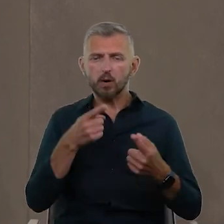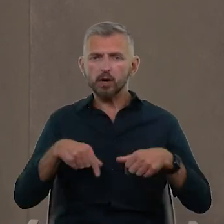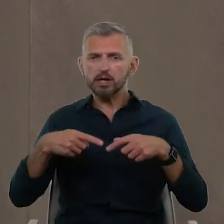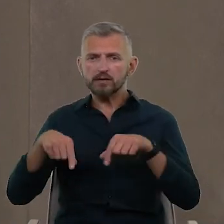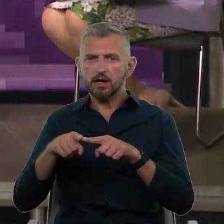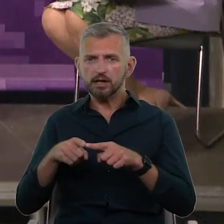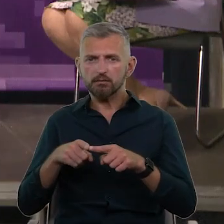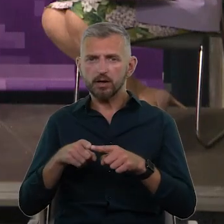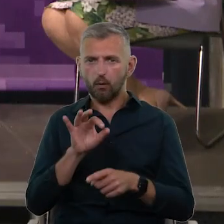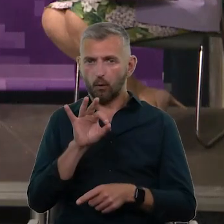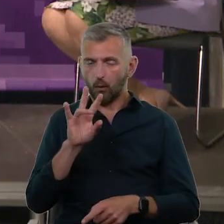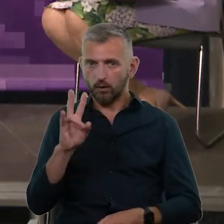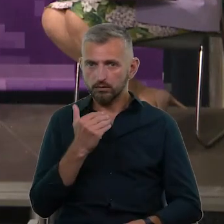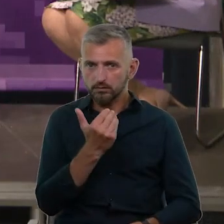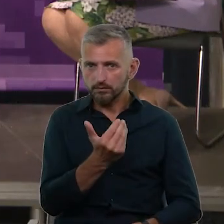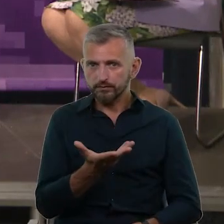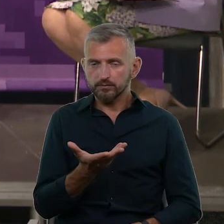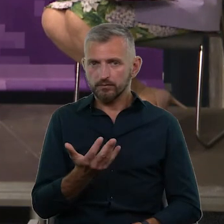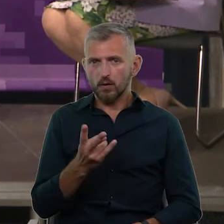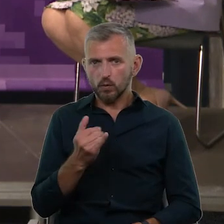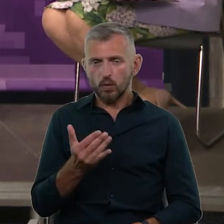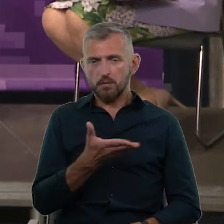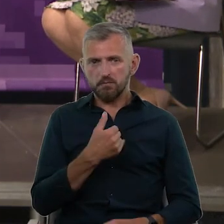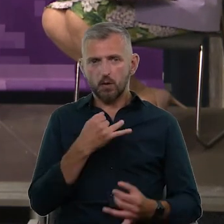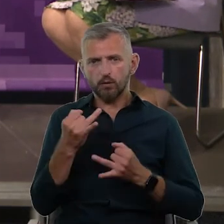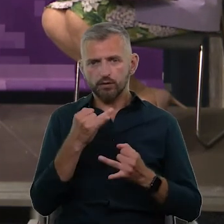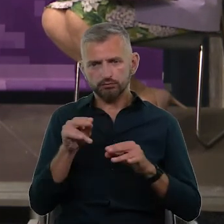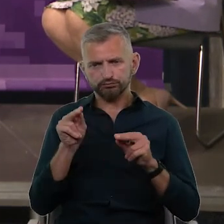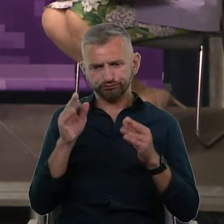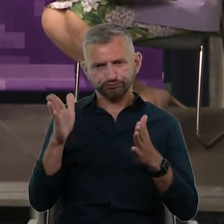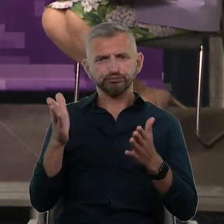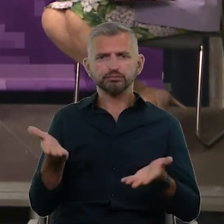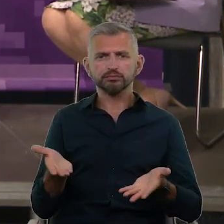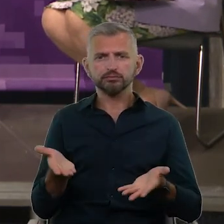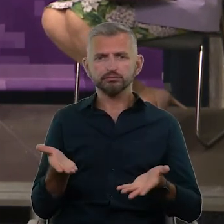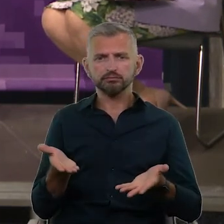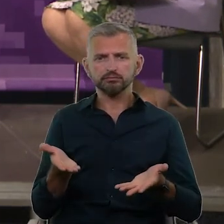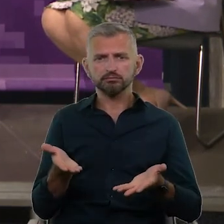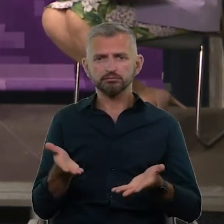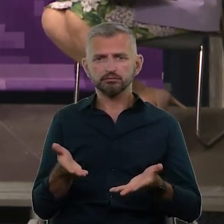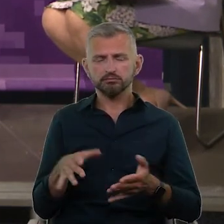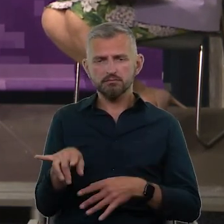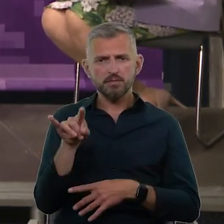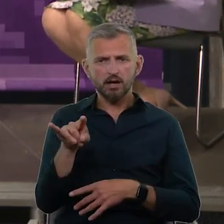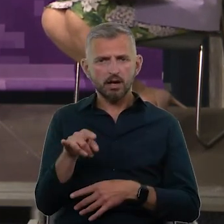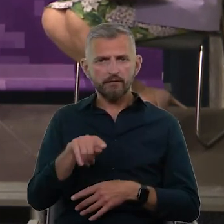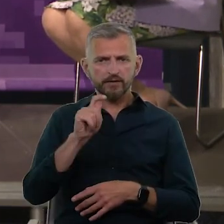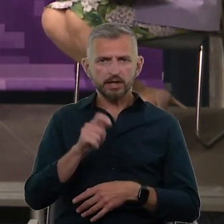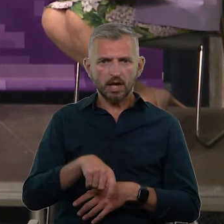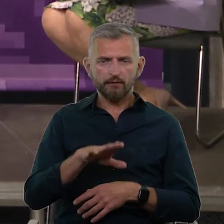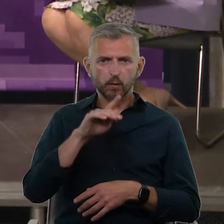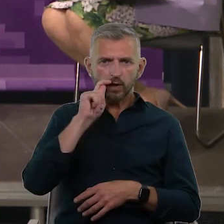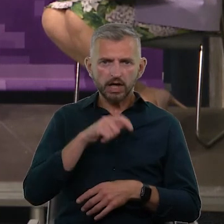організаціями Об'єднаних Націй, ну, ми говоримо вже досить відверто. Тому що якраз війна в Україні проти